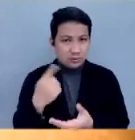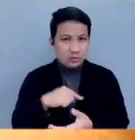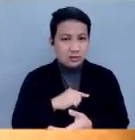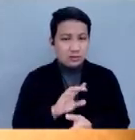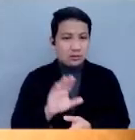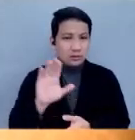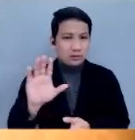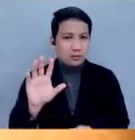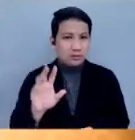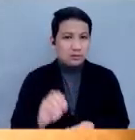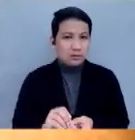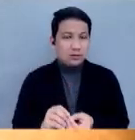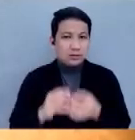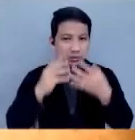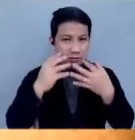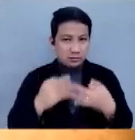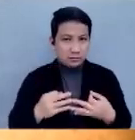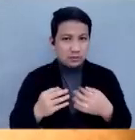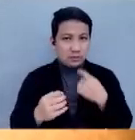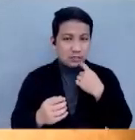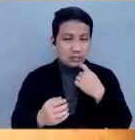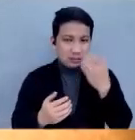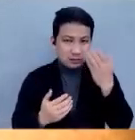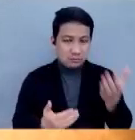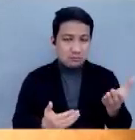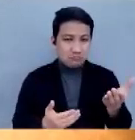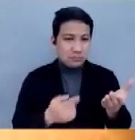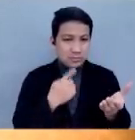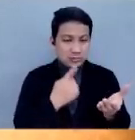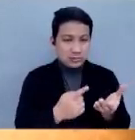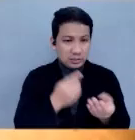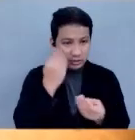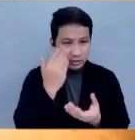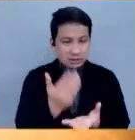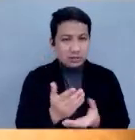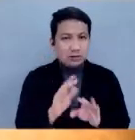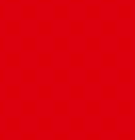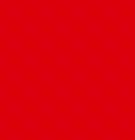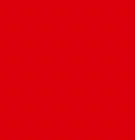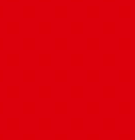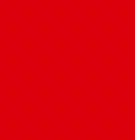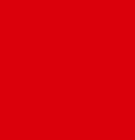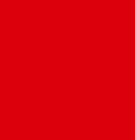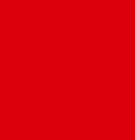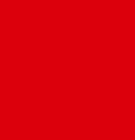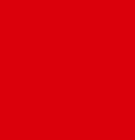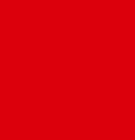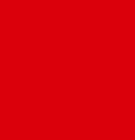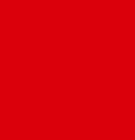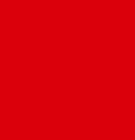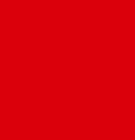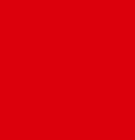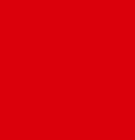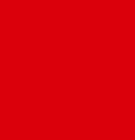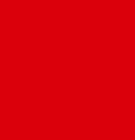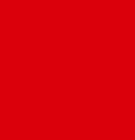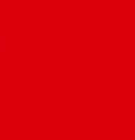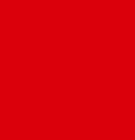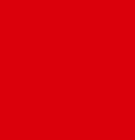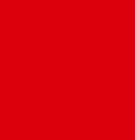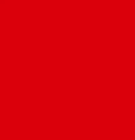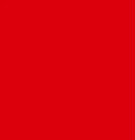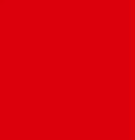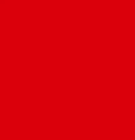yung kanyang naging decision kanina, no, na sinasabi nga niya na wala nang extension. Mga kapatid, Cheryl Cosim